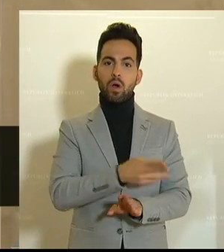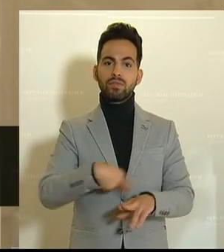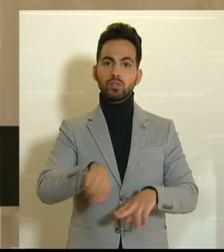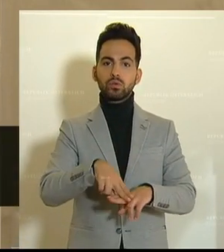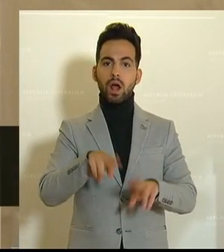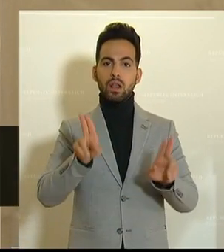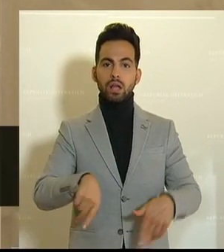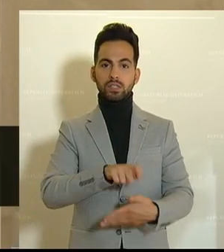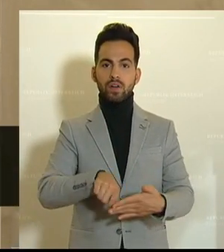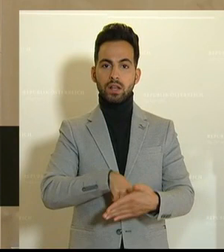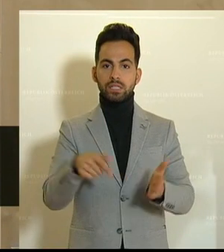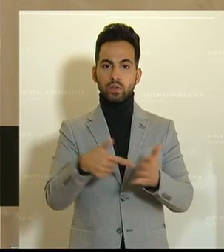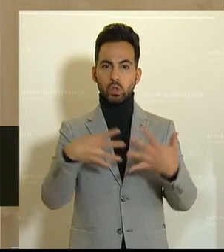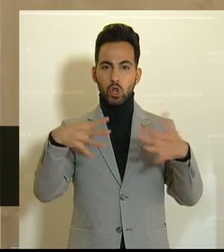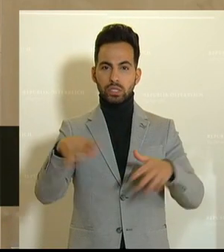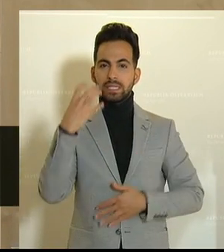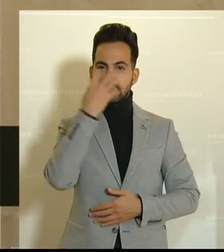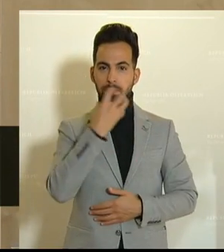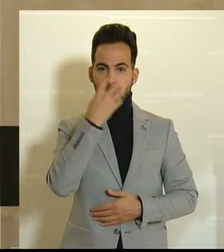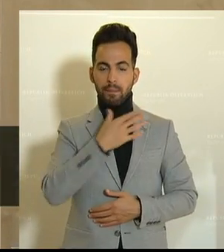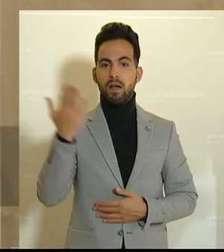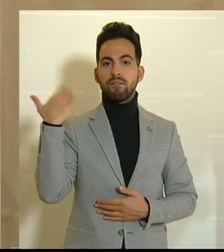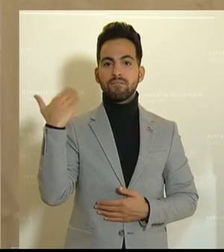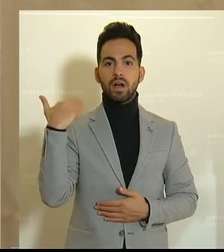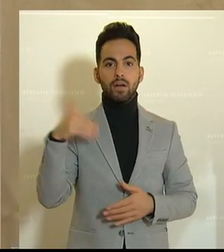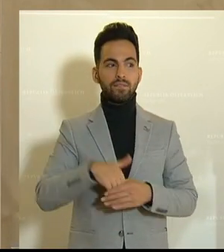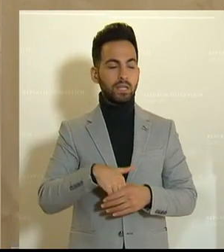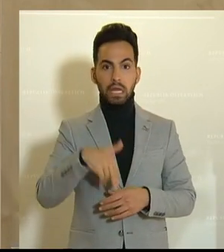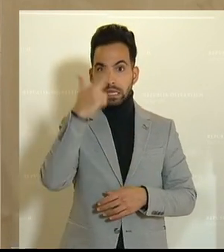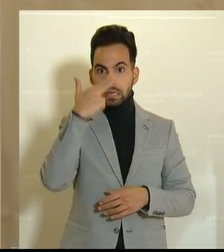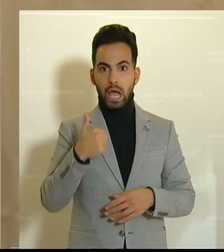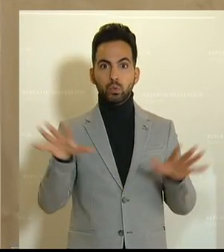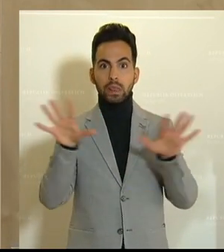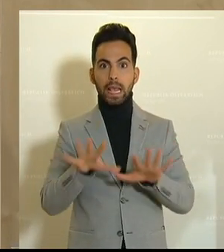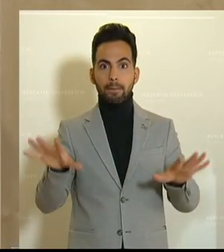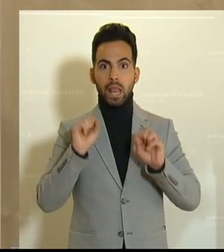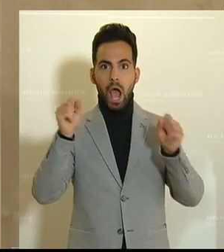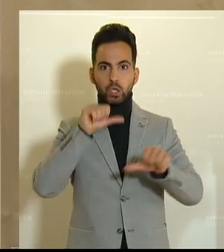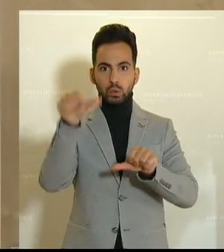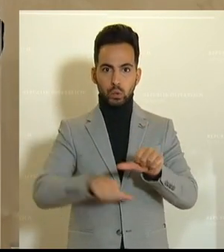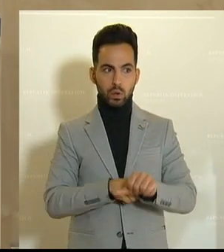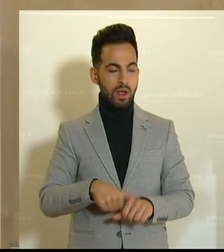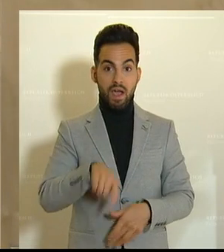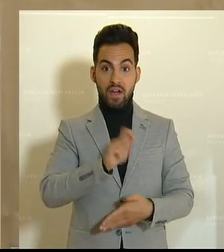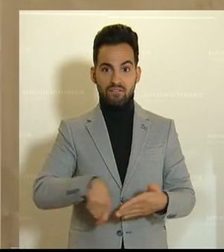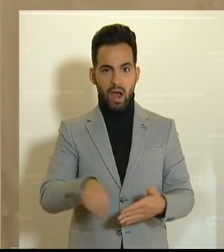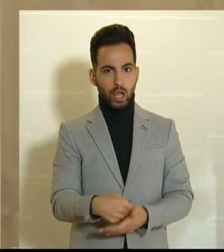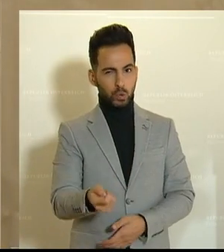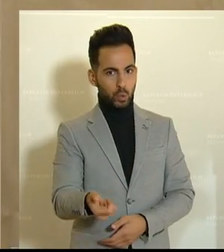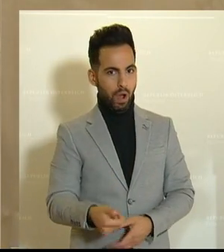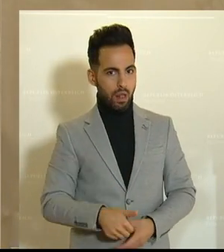im September 2019 in einer Nacht- und Nebelaktion ein Wahlzuckerl